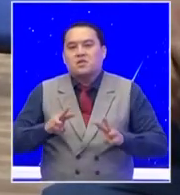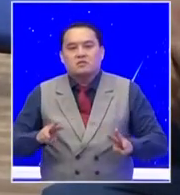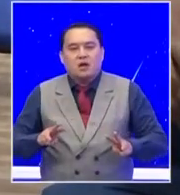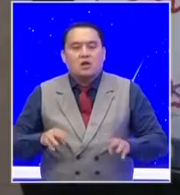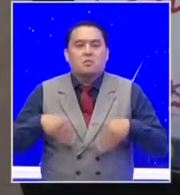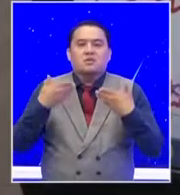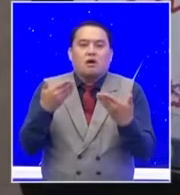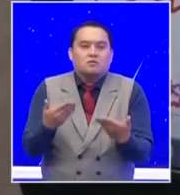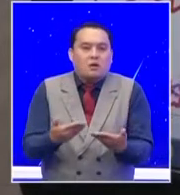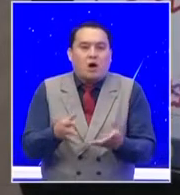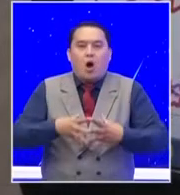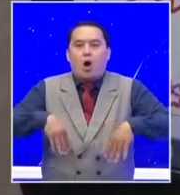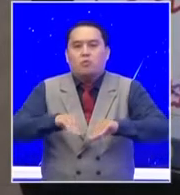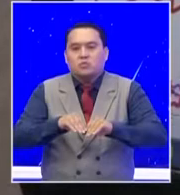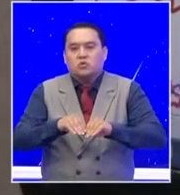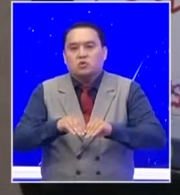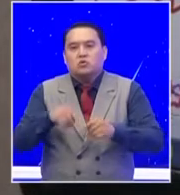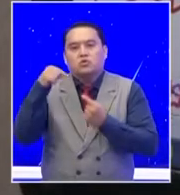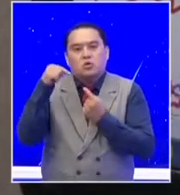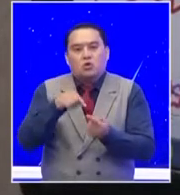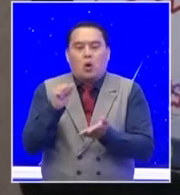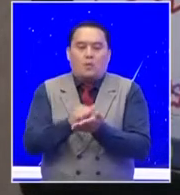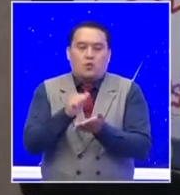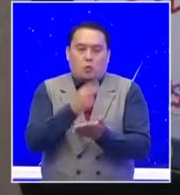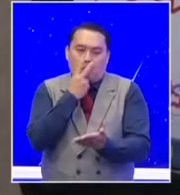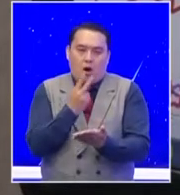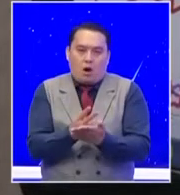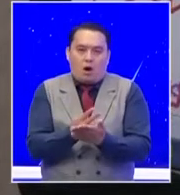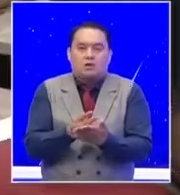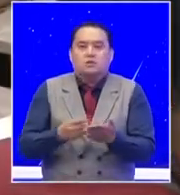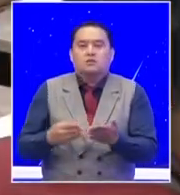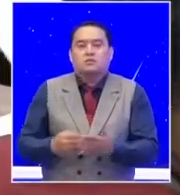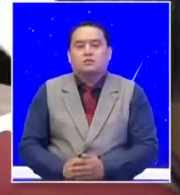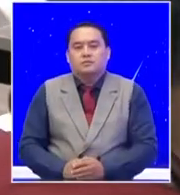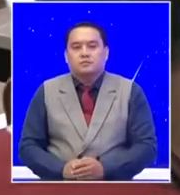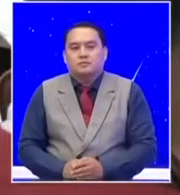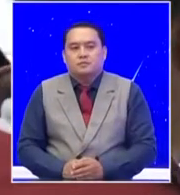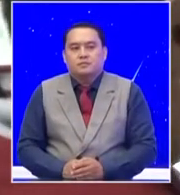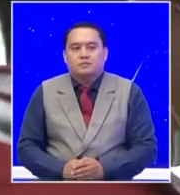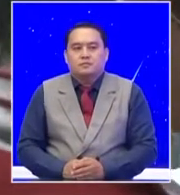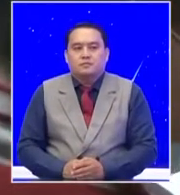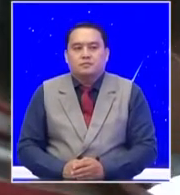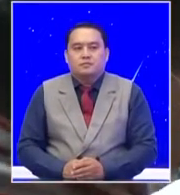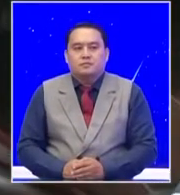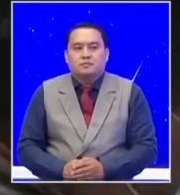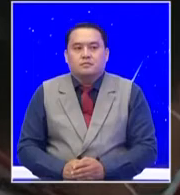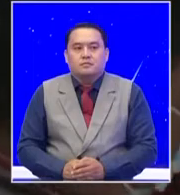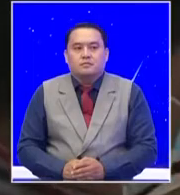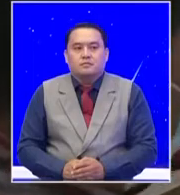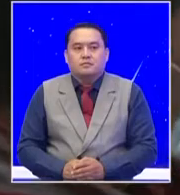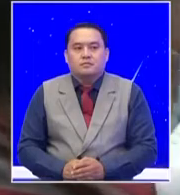экологии предоставили общественности соответствующие документы и карты земель. Смотрите, Вадим Николаевич, вот